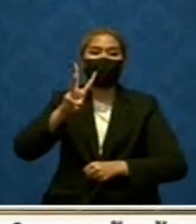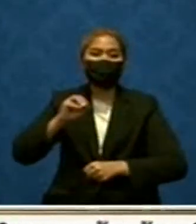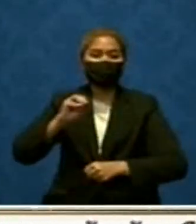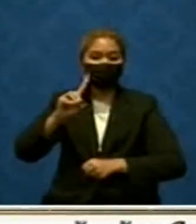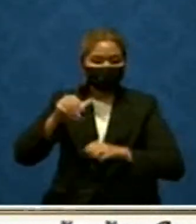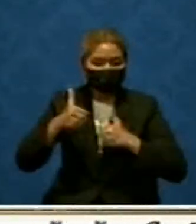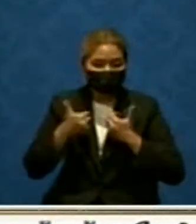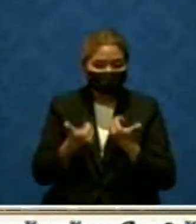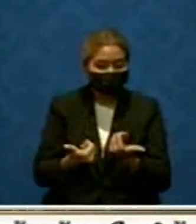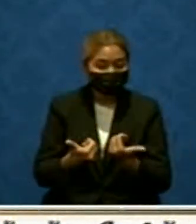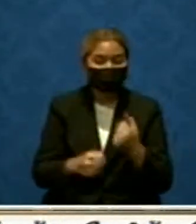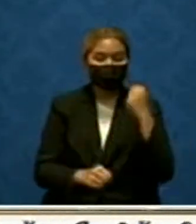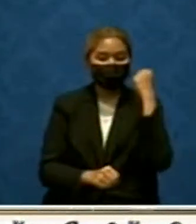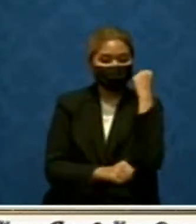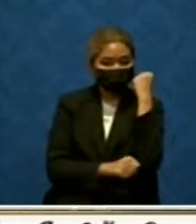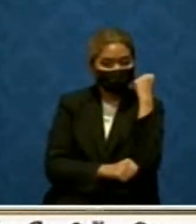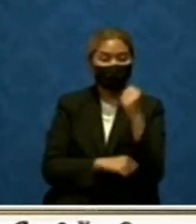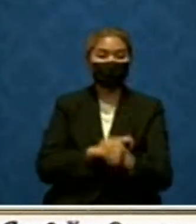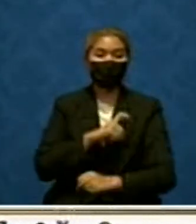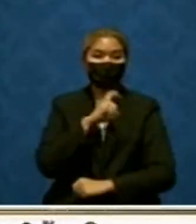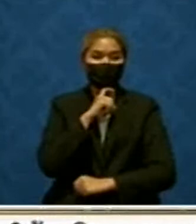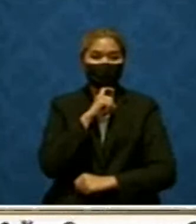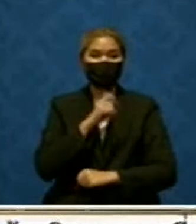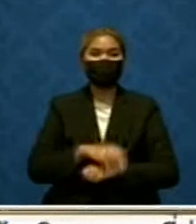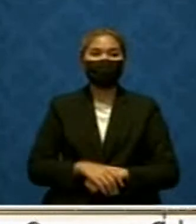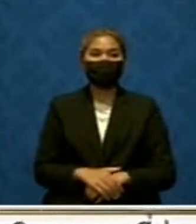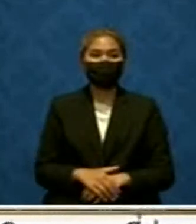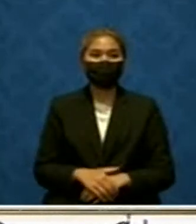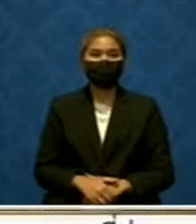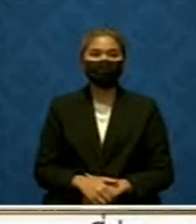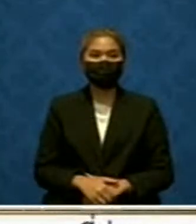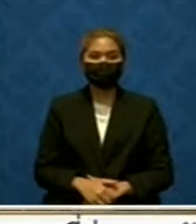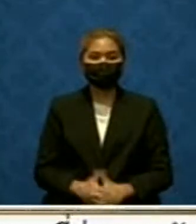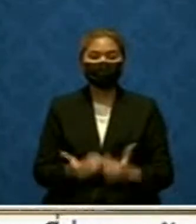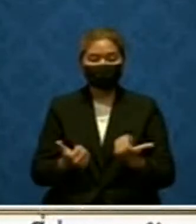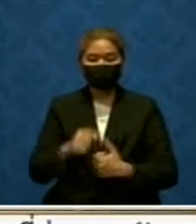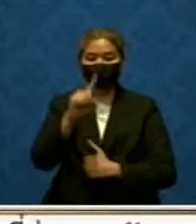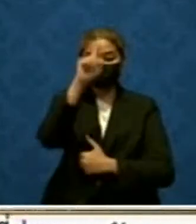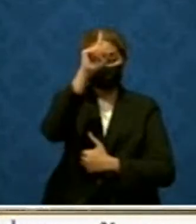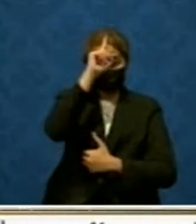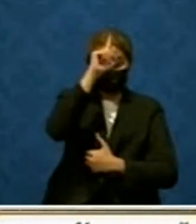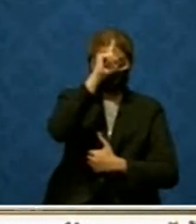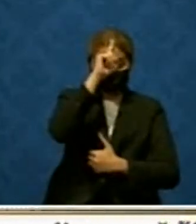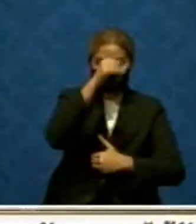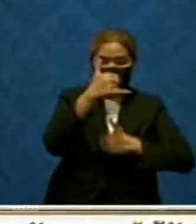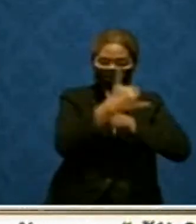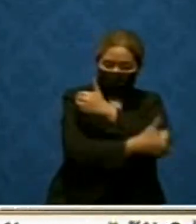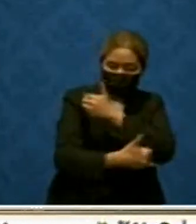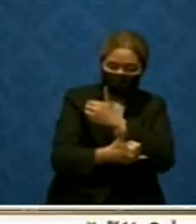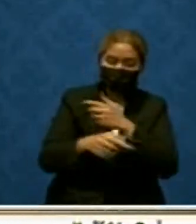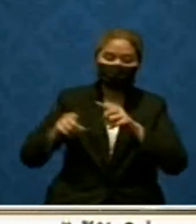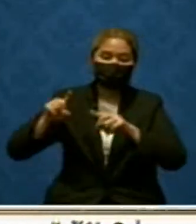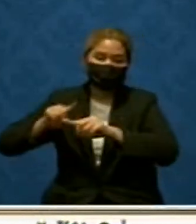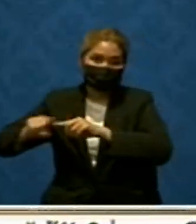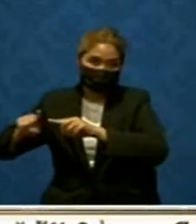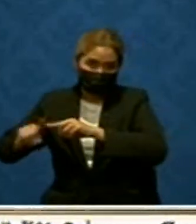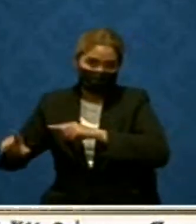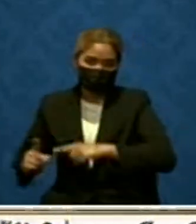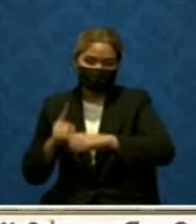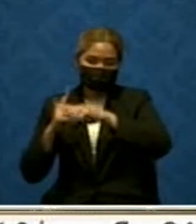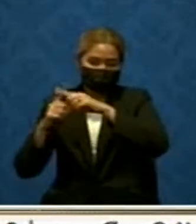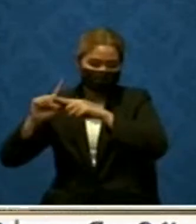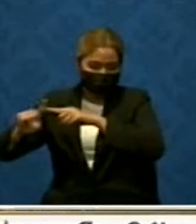จะเปิดทรกิแบบไหน เยลมัเขาคือครักแล้ ญโรบเขาคอครักแล้วสวิสเซลารน Cornาจัดทุรกิษ